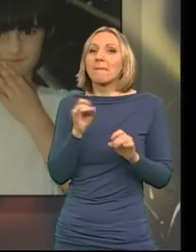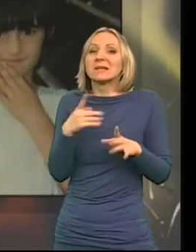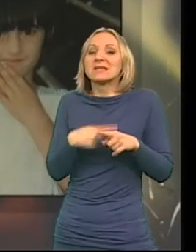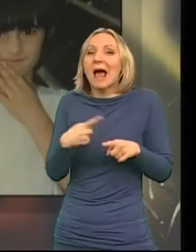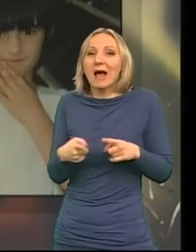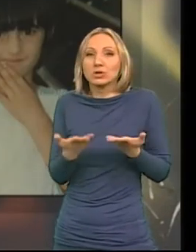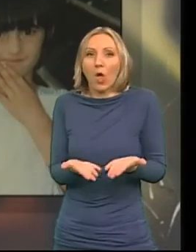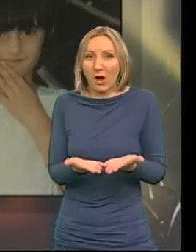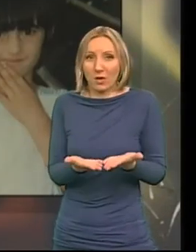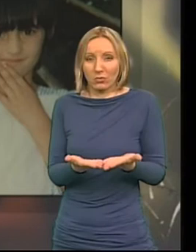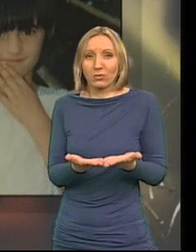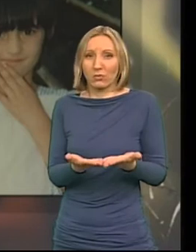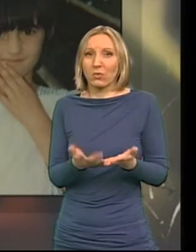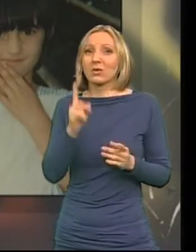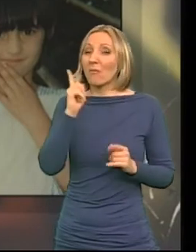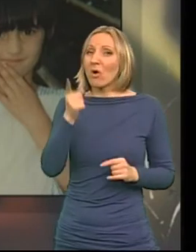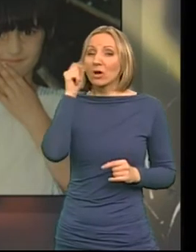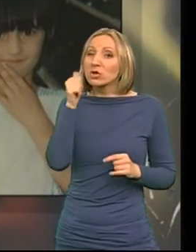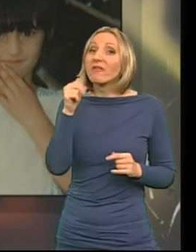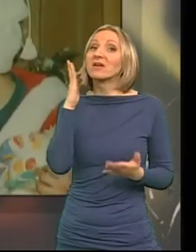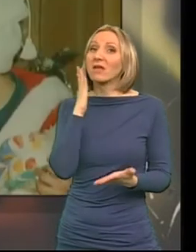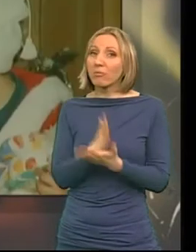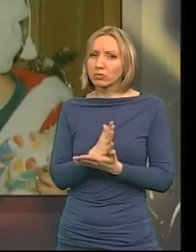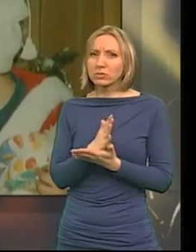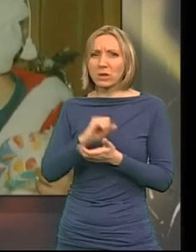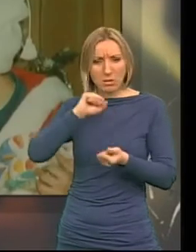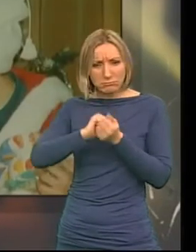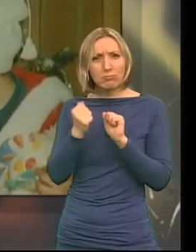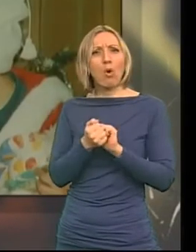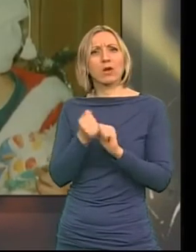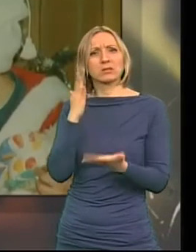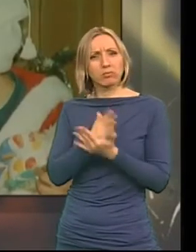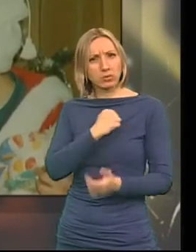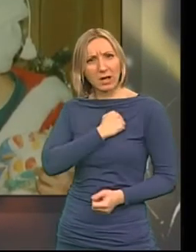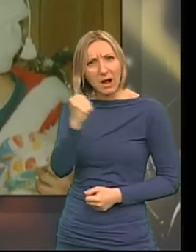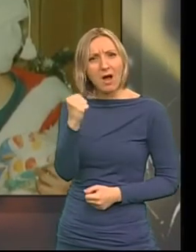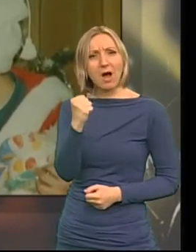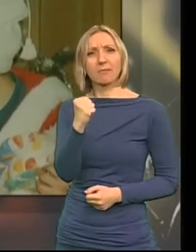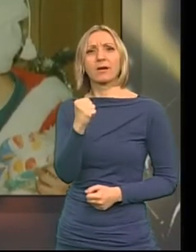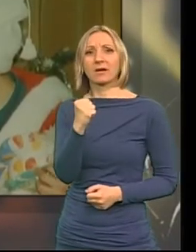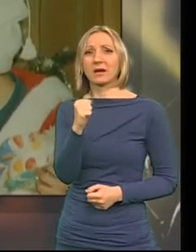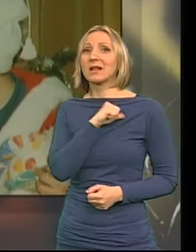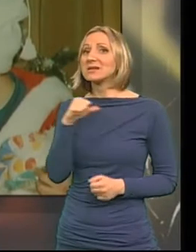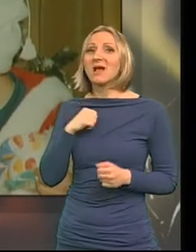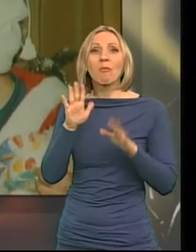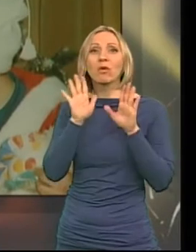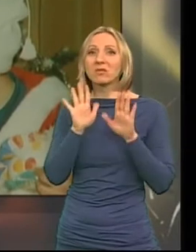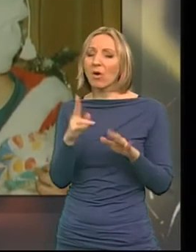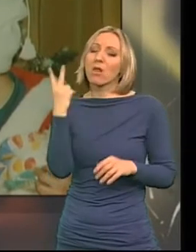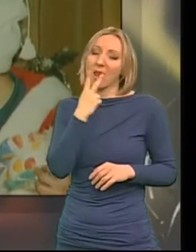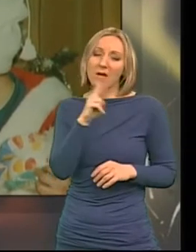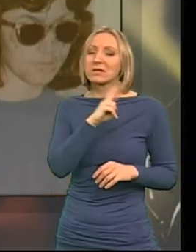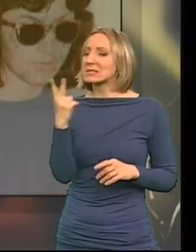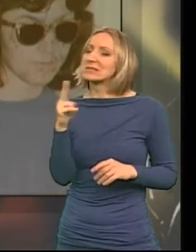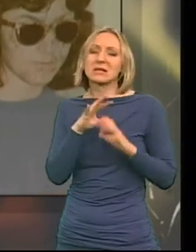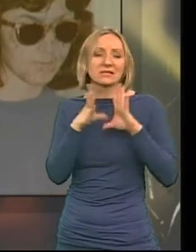razloga tu, da treba čovjek da bude borac, da bude hrabar. Jer tek tako, naravno, uvek za sebe